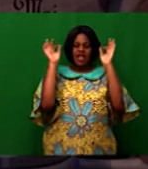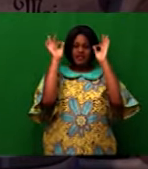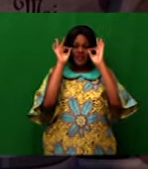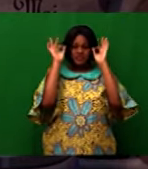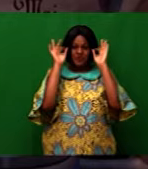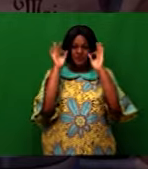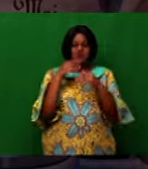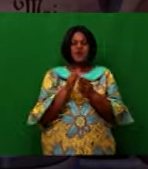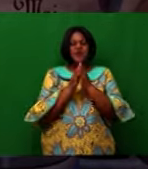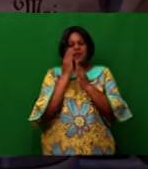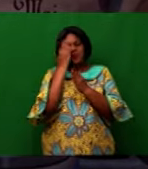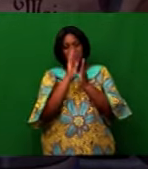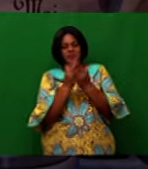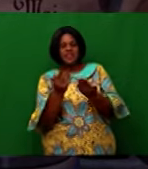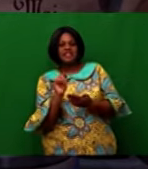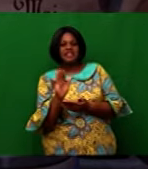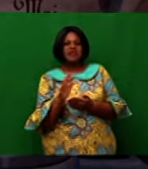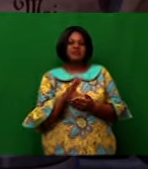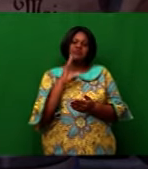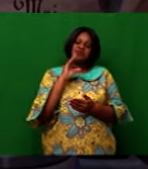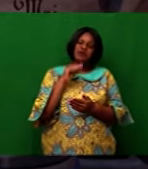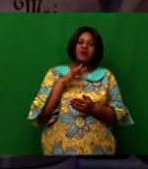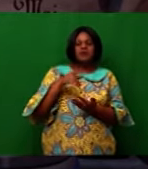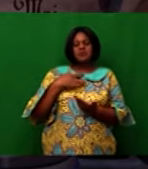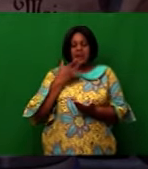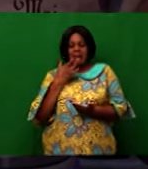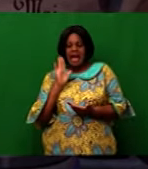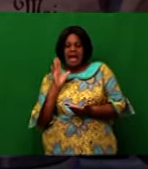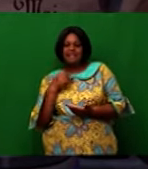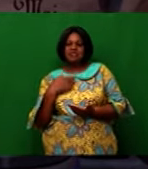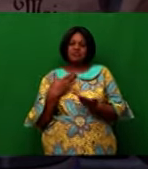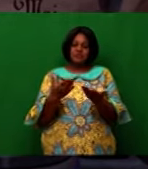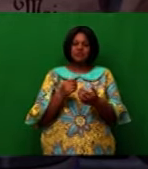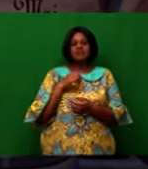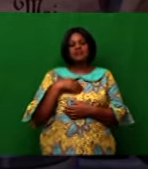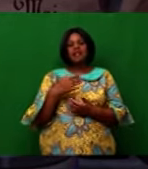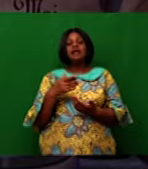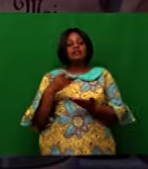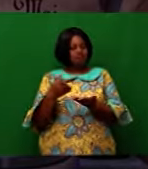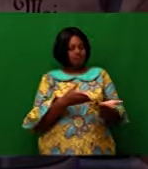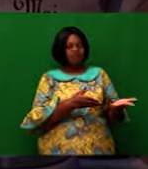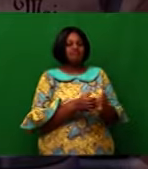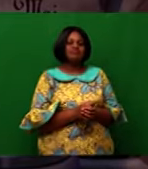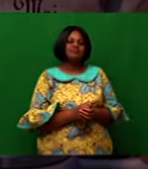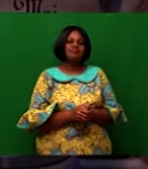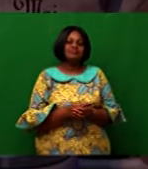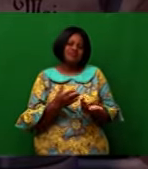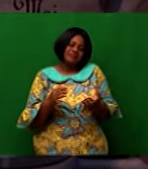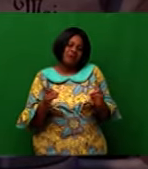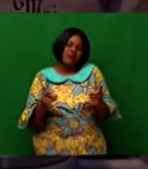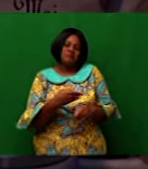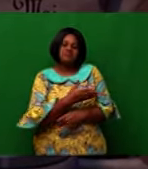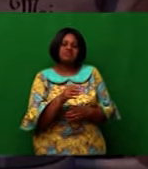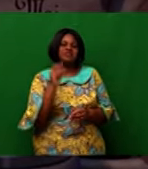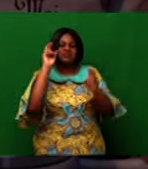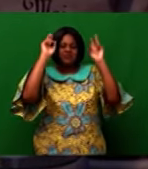official rambai muchingoifarira muchitiudza zvamunoda isisu tichingopananawo nemi mhute semakomo ndoya pamuri baba machakaire muri kuiona sei nyaya iri